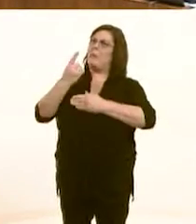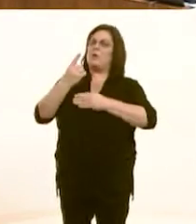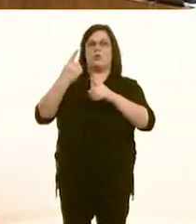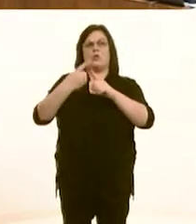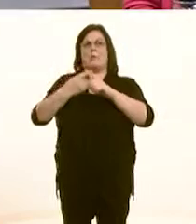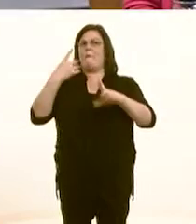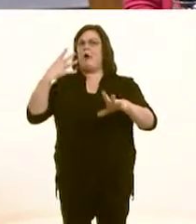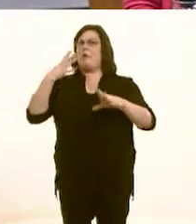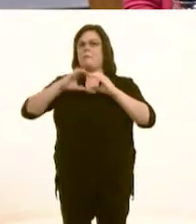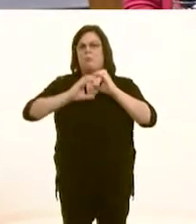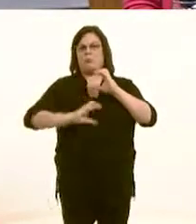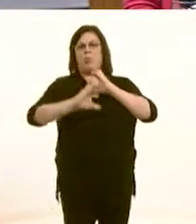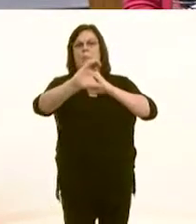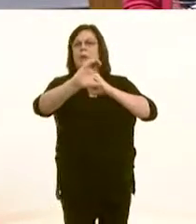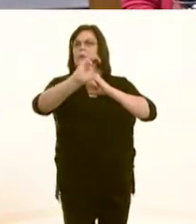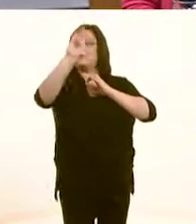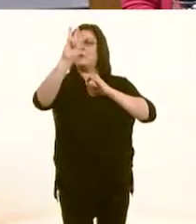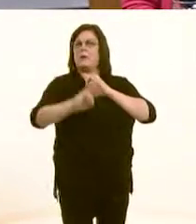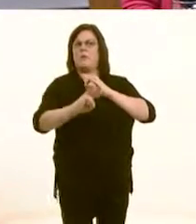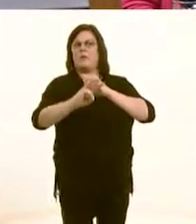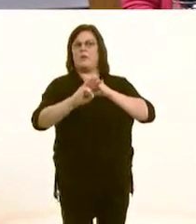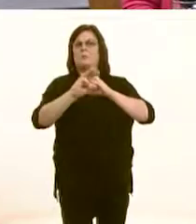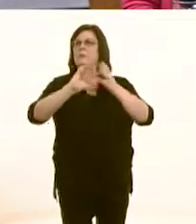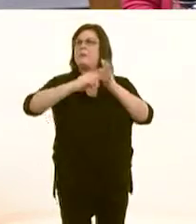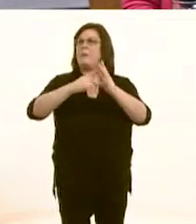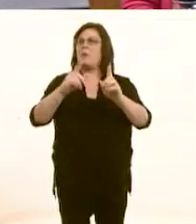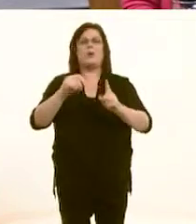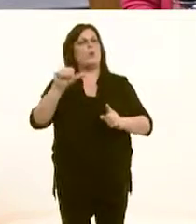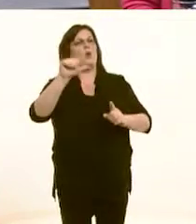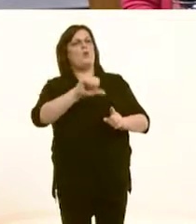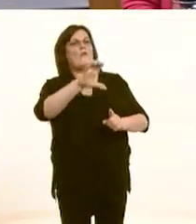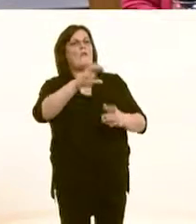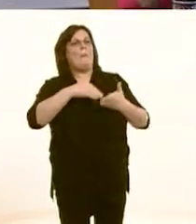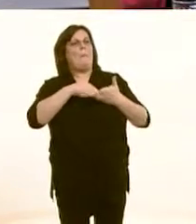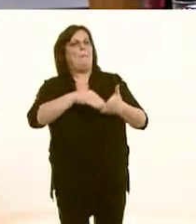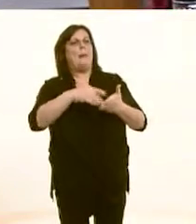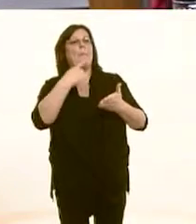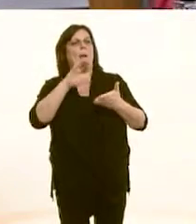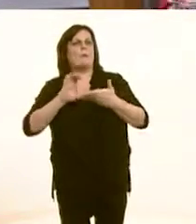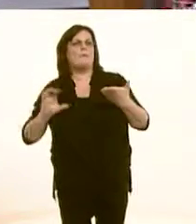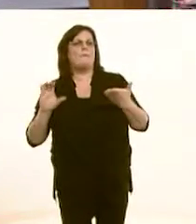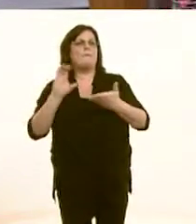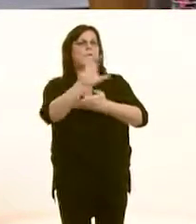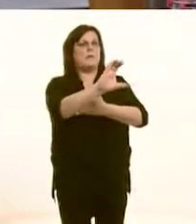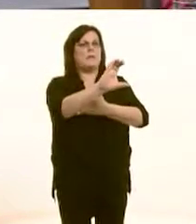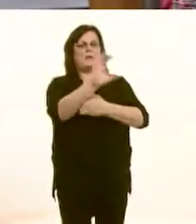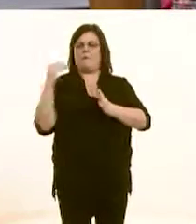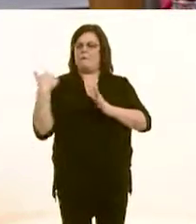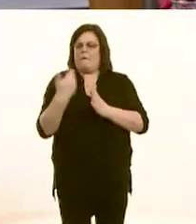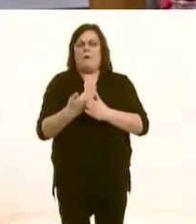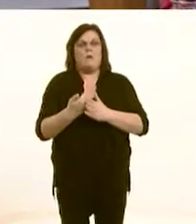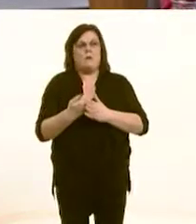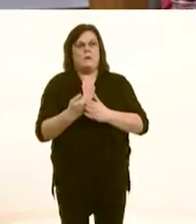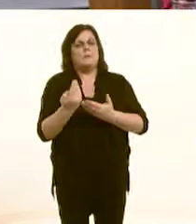Mae 150 miliwn wedi cael ei fuddsoddi lan i nawr. Wedi sicrhau bod 100 miliwn o dai a busnesau